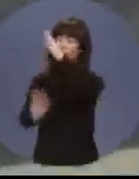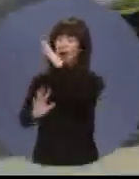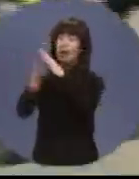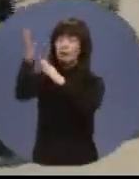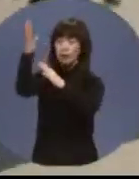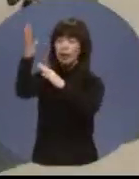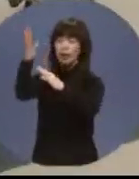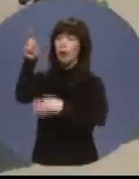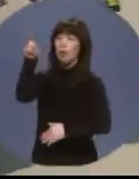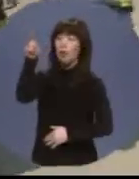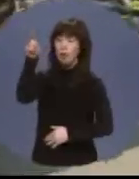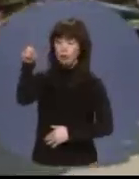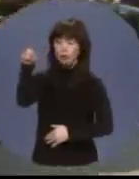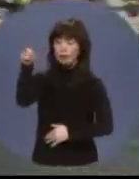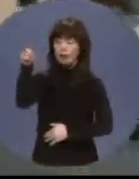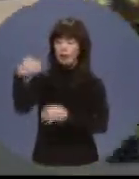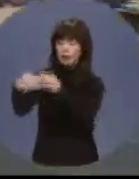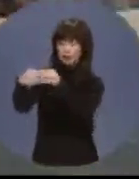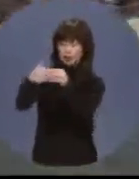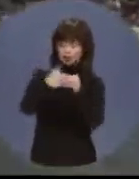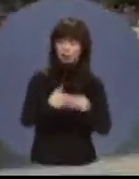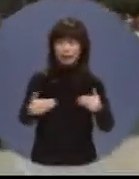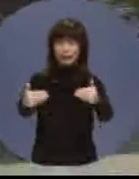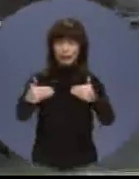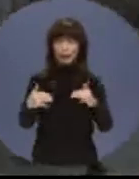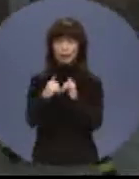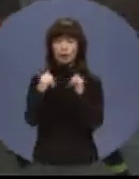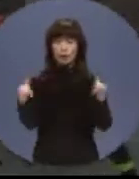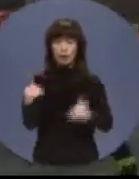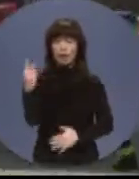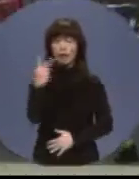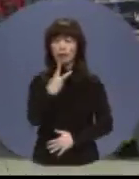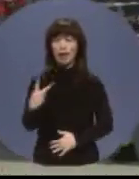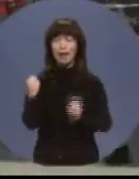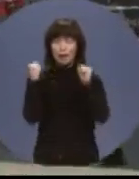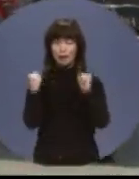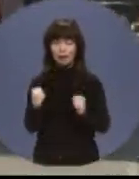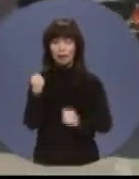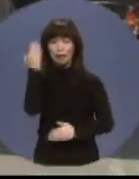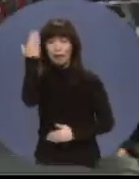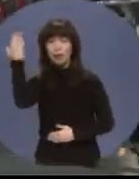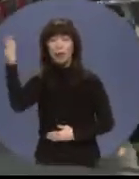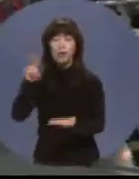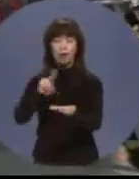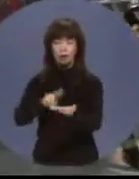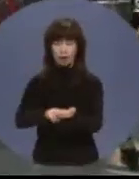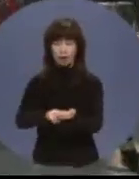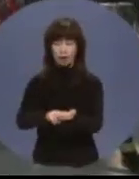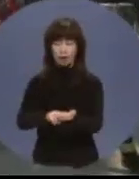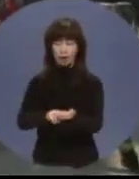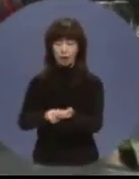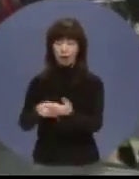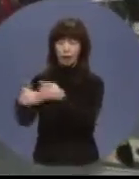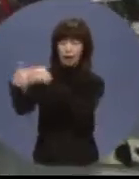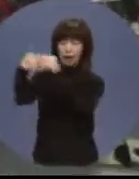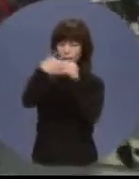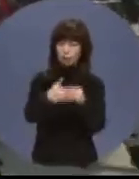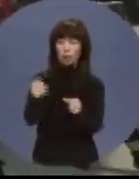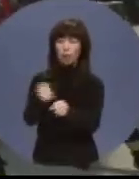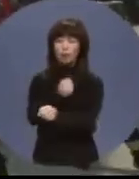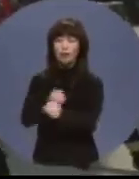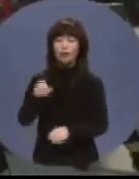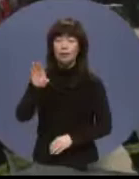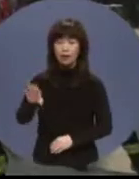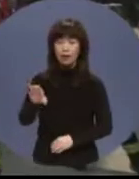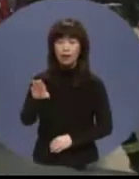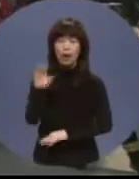3階建て家屋に火災が発生し、3階部分に要救護者が2名いるという想定で、救助工